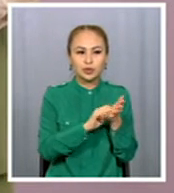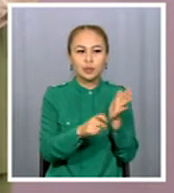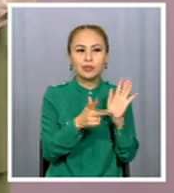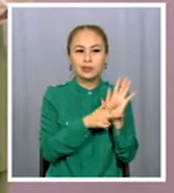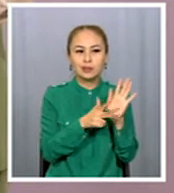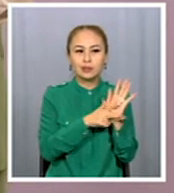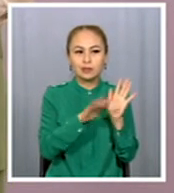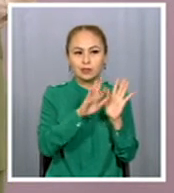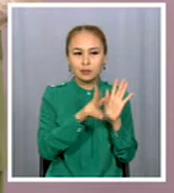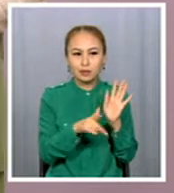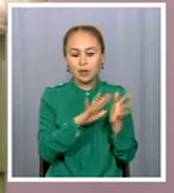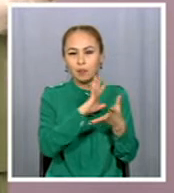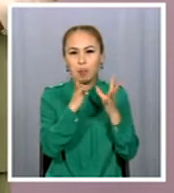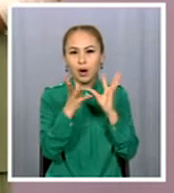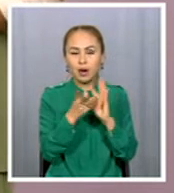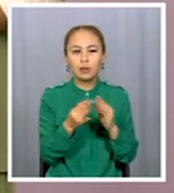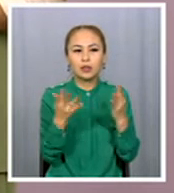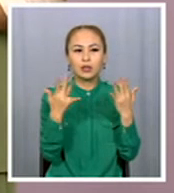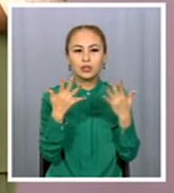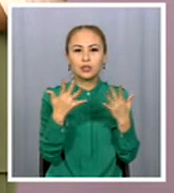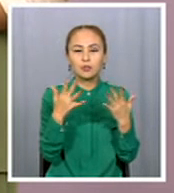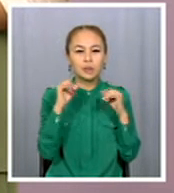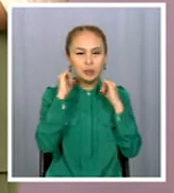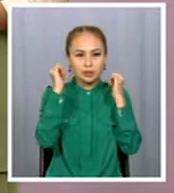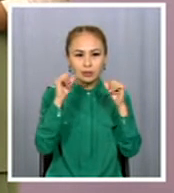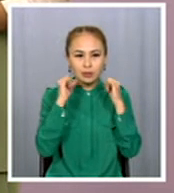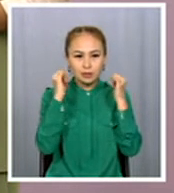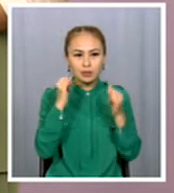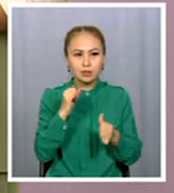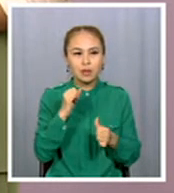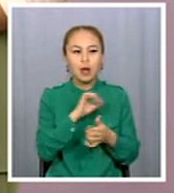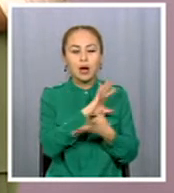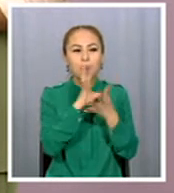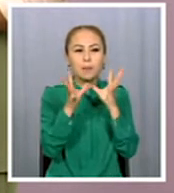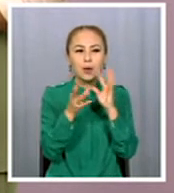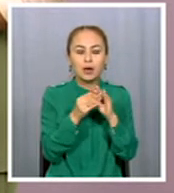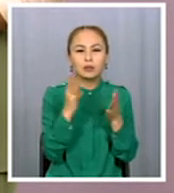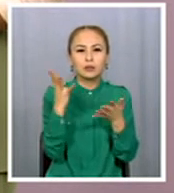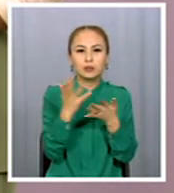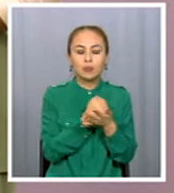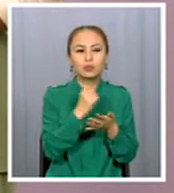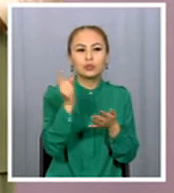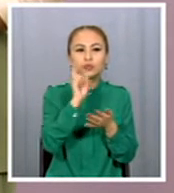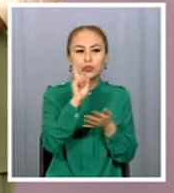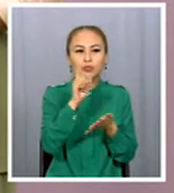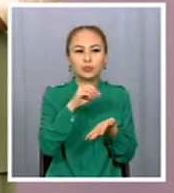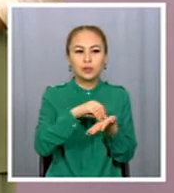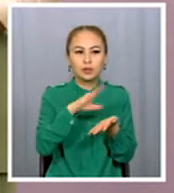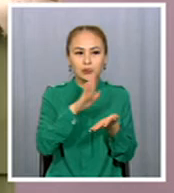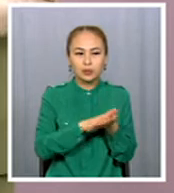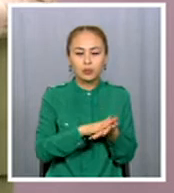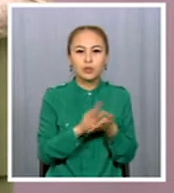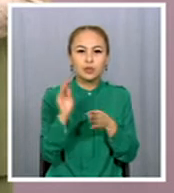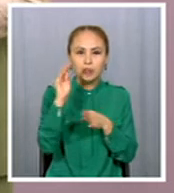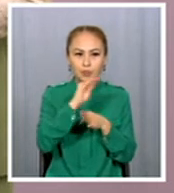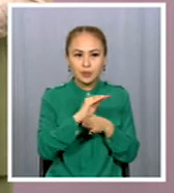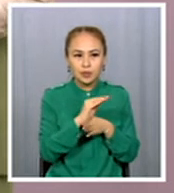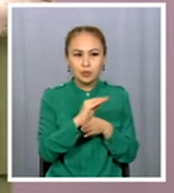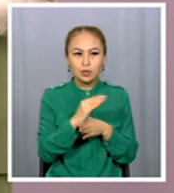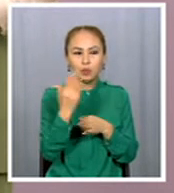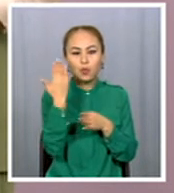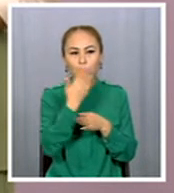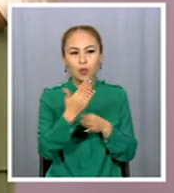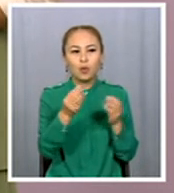Барлығы қанша теңге қажет екені белгісіз. Барлығын табу үшін белгілі бөліктерді қосамыз. 10 мен